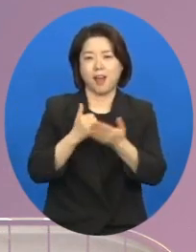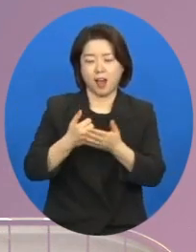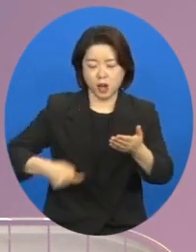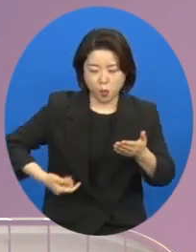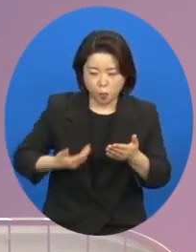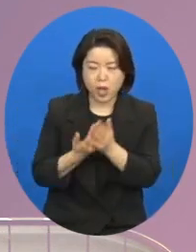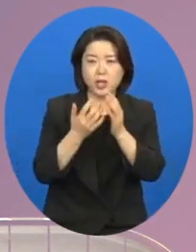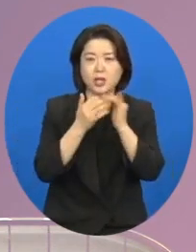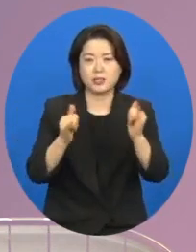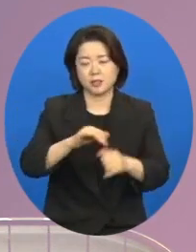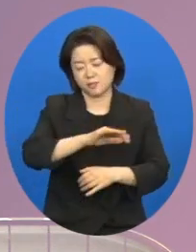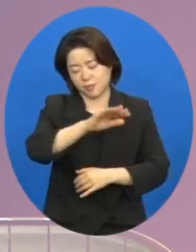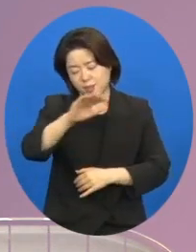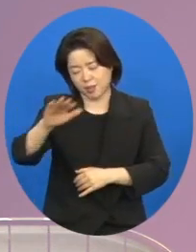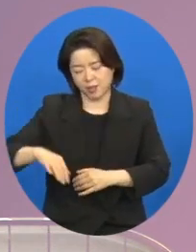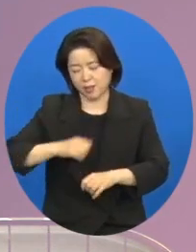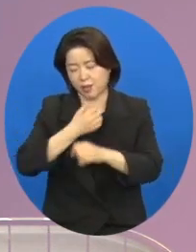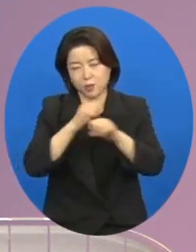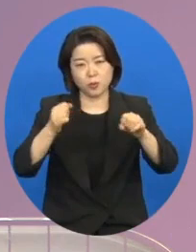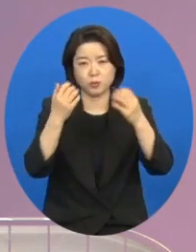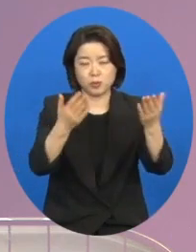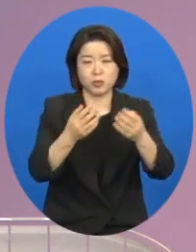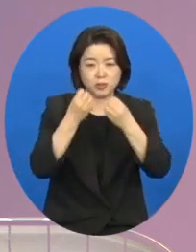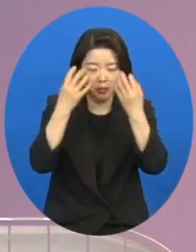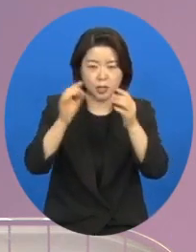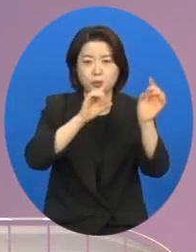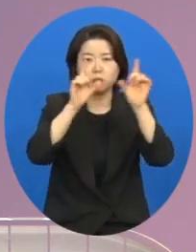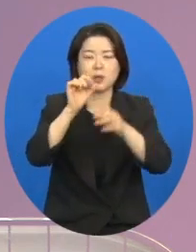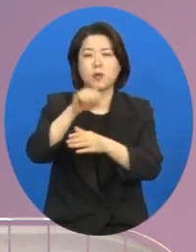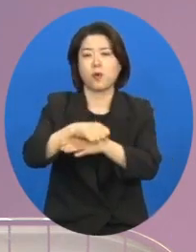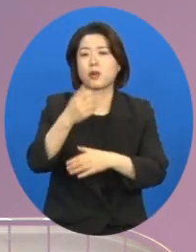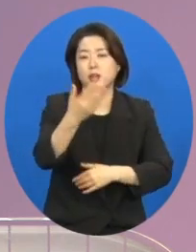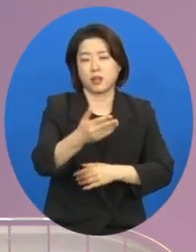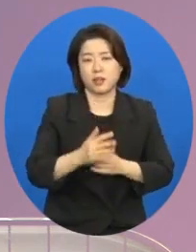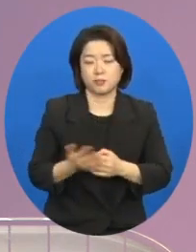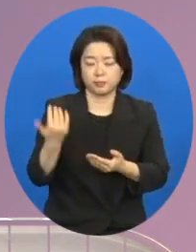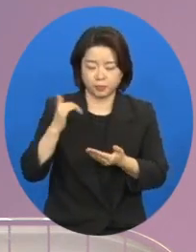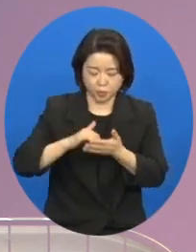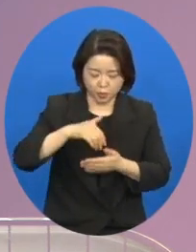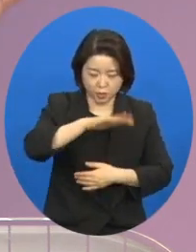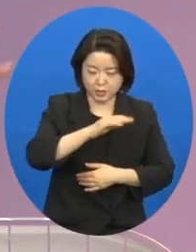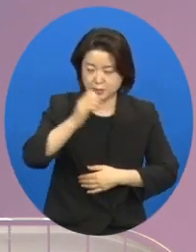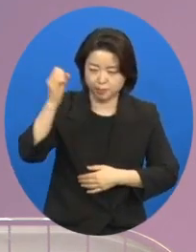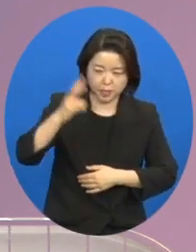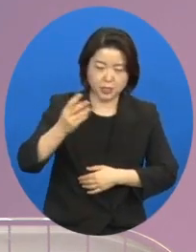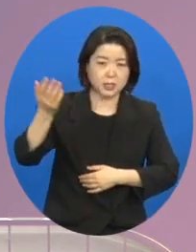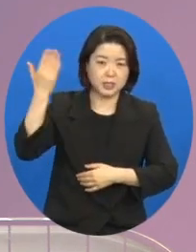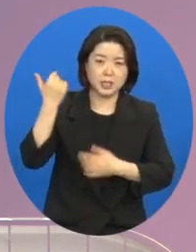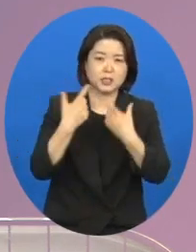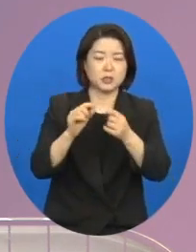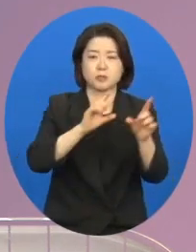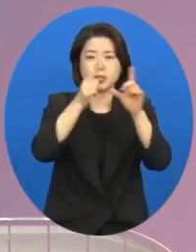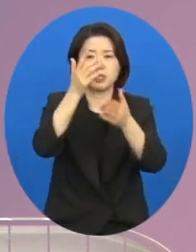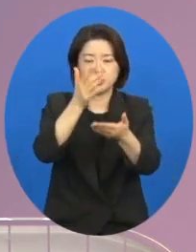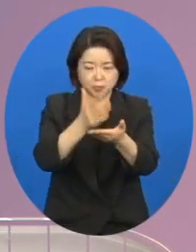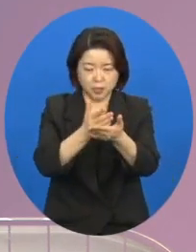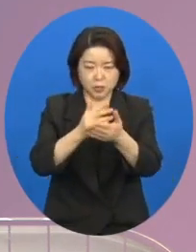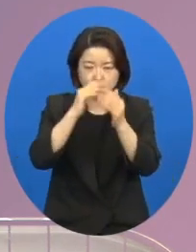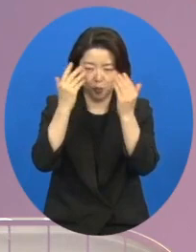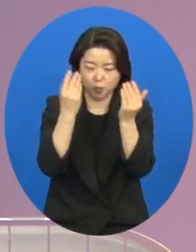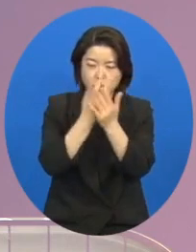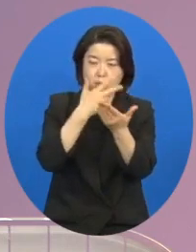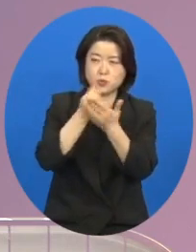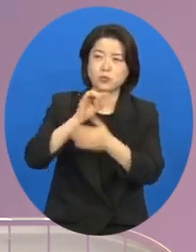자들을 다 죄를 용서하시고 새로운 삶을 허락하십니다. 돌아가셔서 다시는 예전과 같이 살지 마시고 온전히